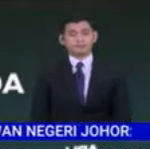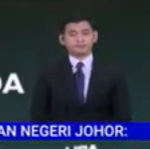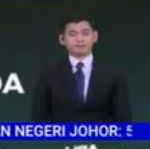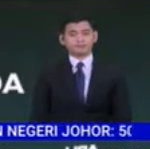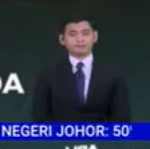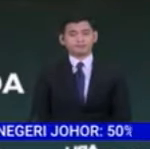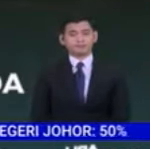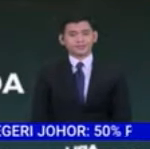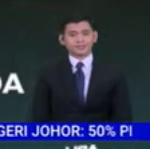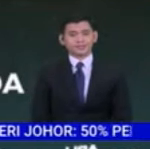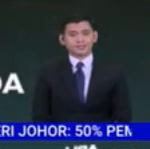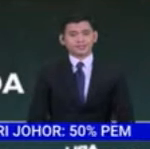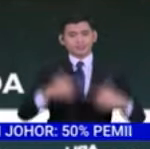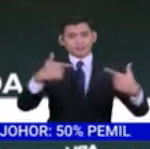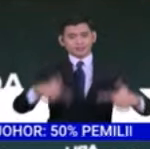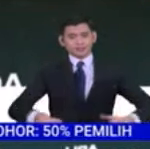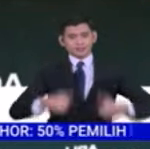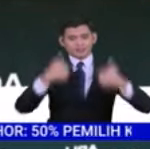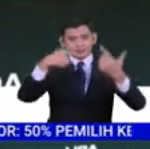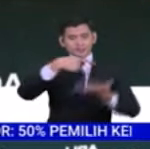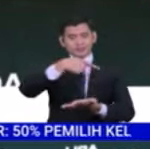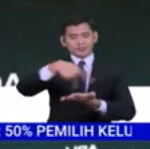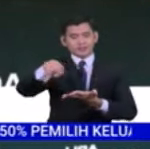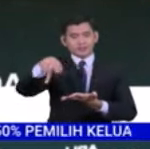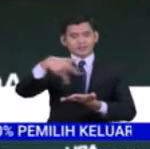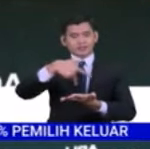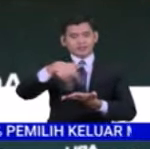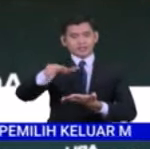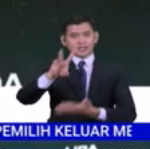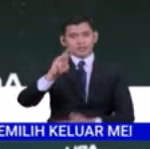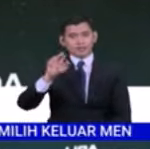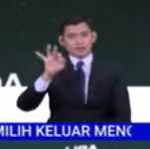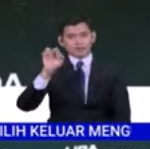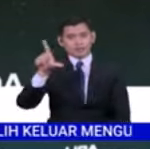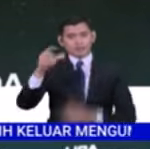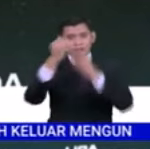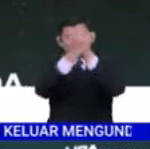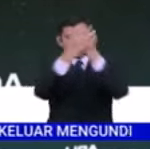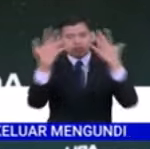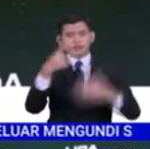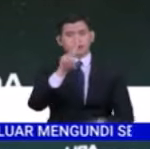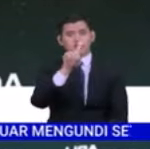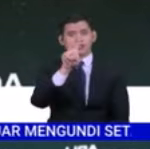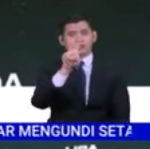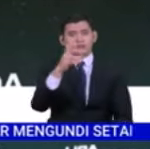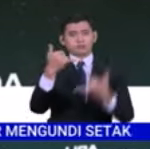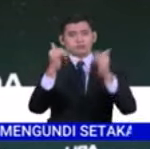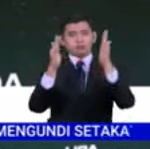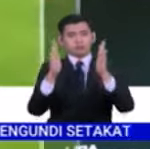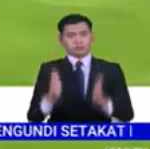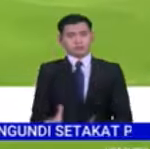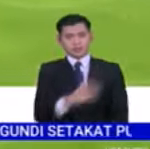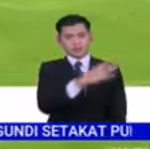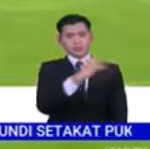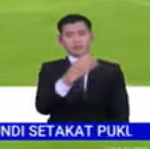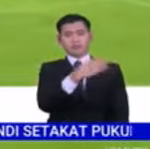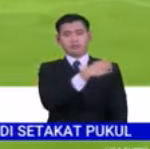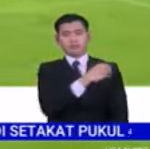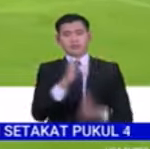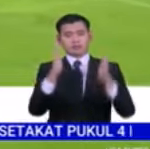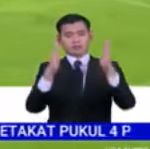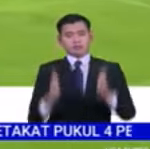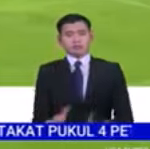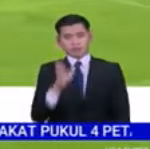Hai liga bola sepak Nike NFL dalam kenyataannya memaklumkan 20 pemain dan pegawai mereka United telah